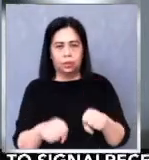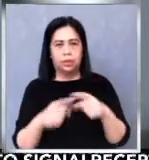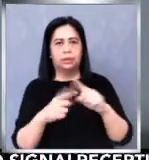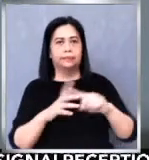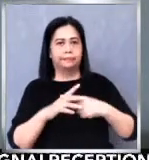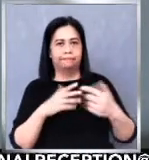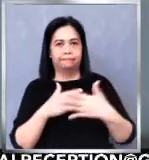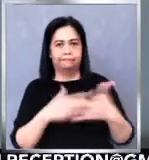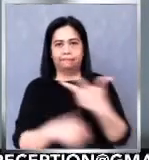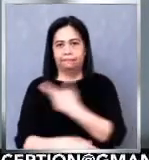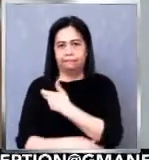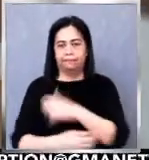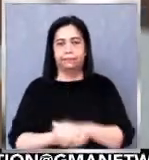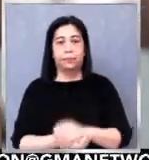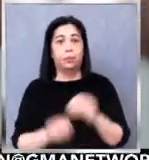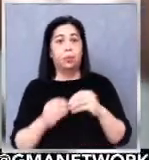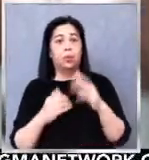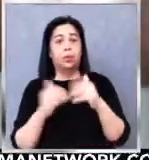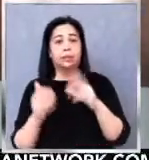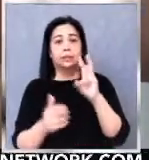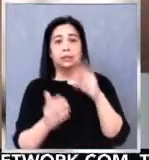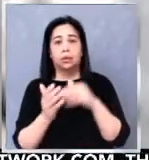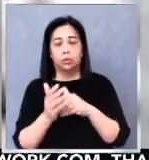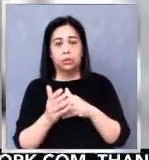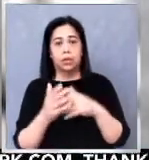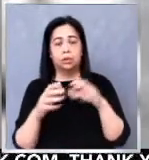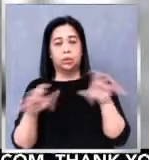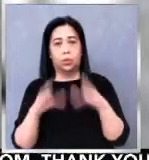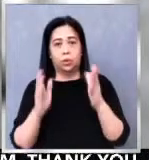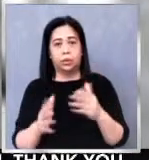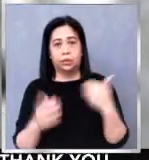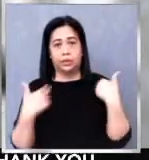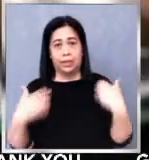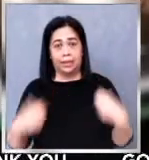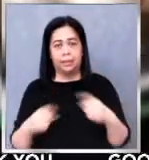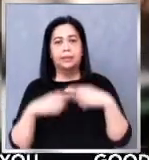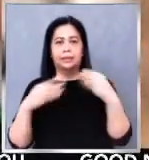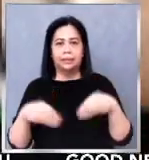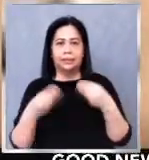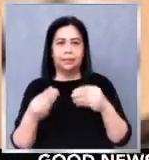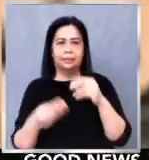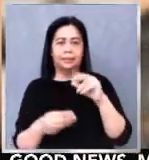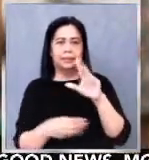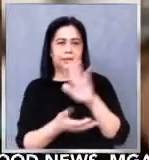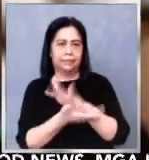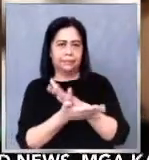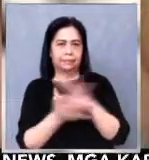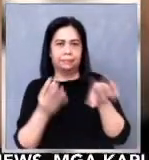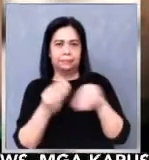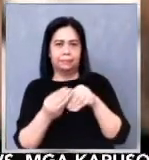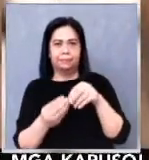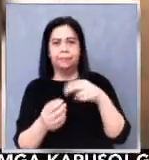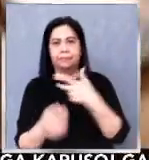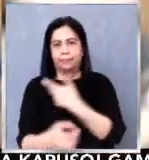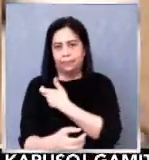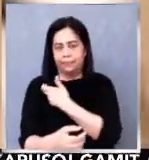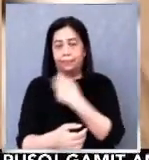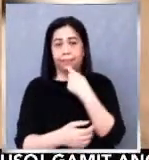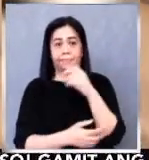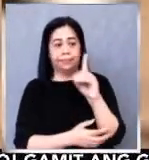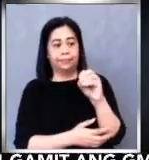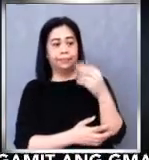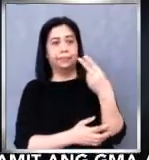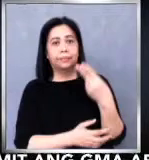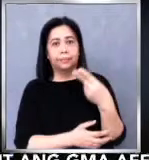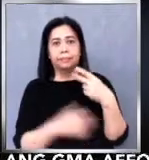Mahigit 6,000 healthcare workers naman ang nabigyan na ng COVID-19 booster shot. Ayon sa DOH, minor side